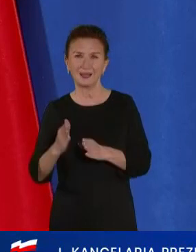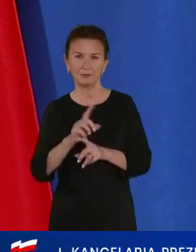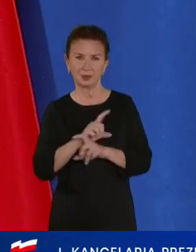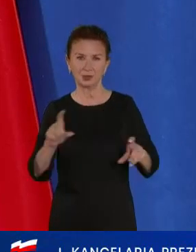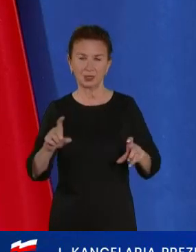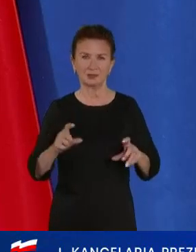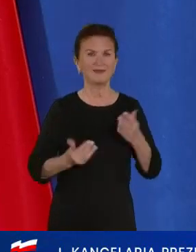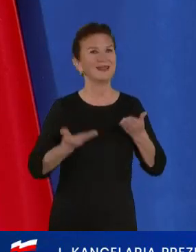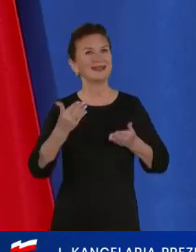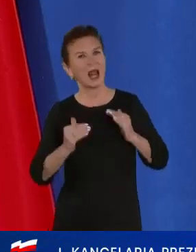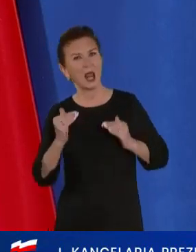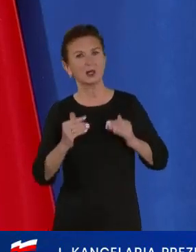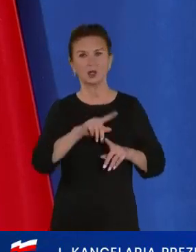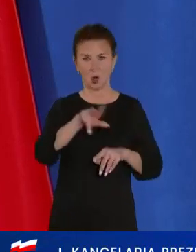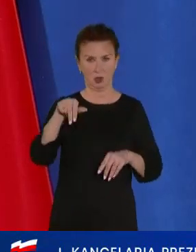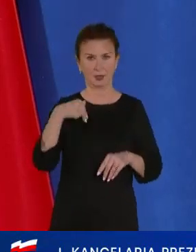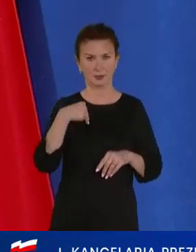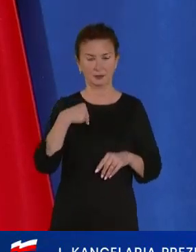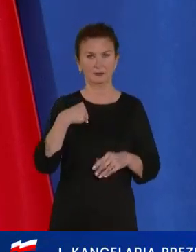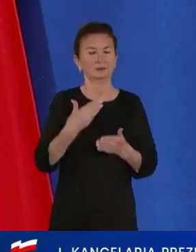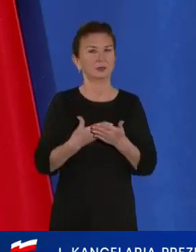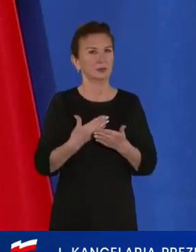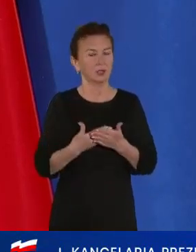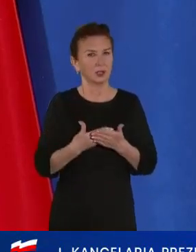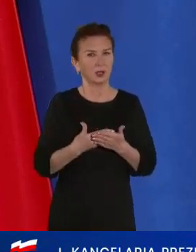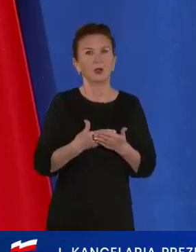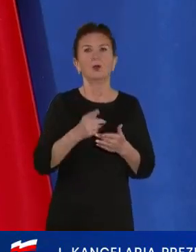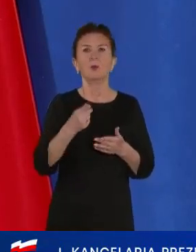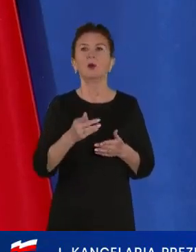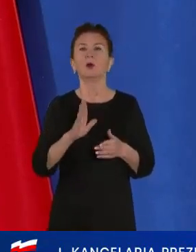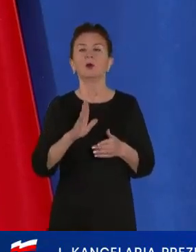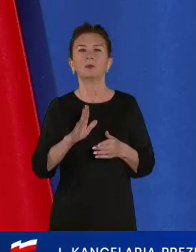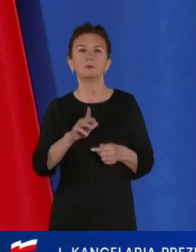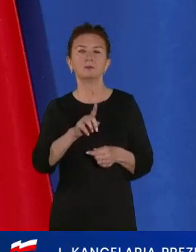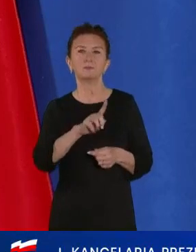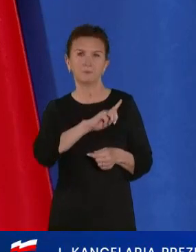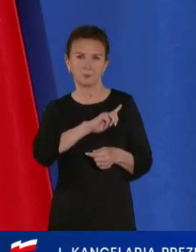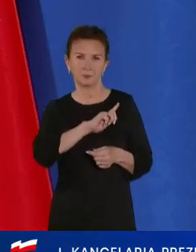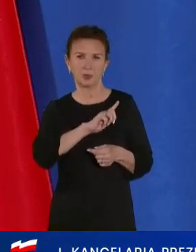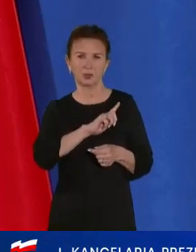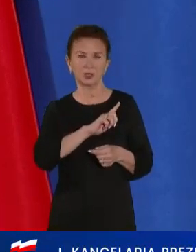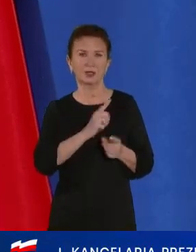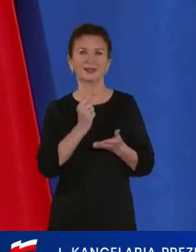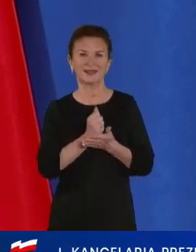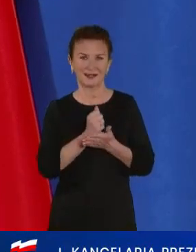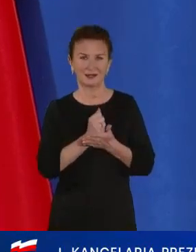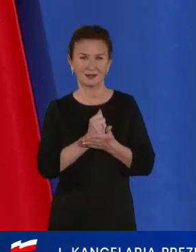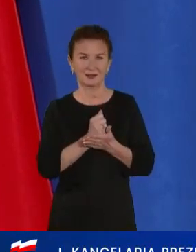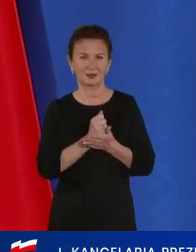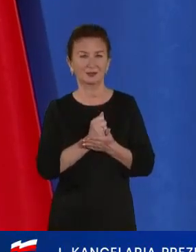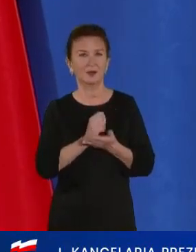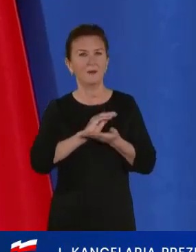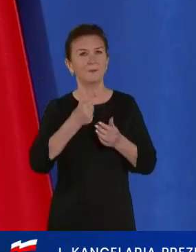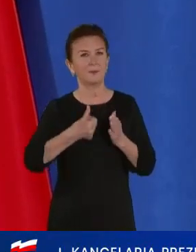od nas. Zależy od nas w tym sensie, że przestrzeganie zasad, dezynfekcja,